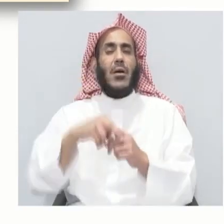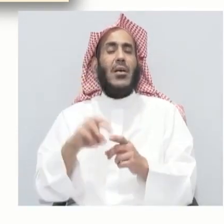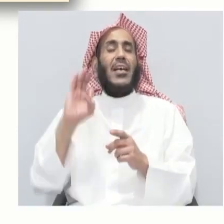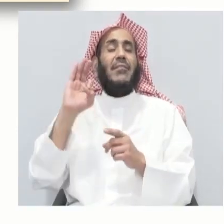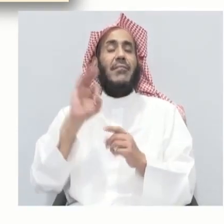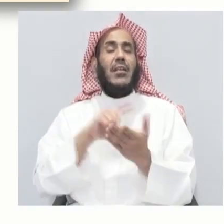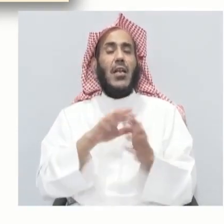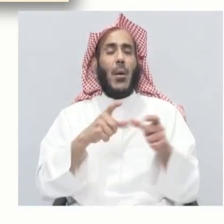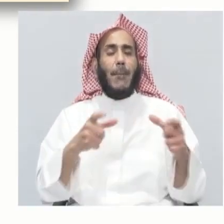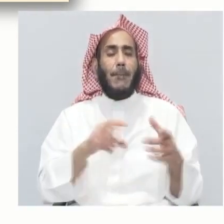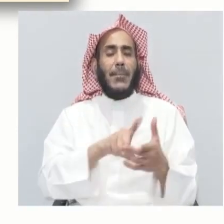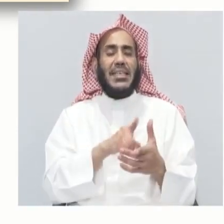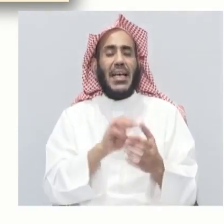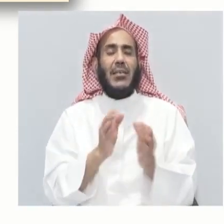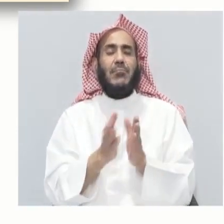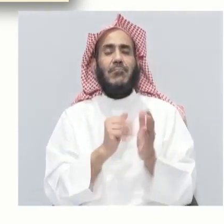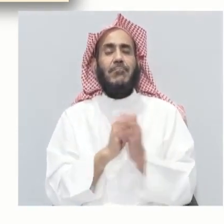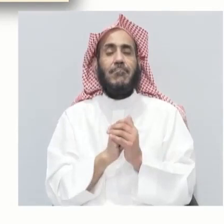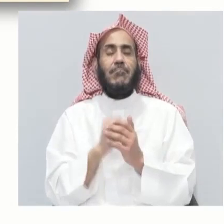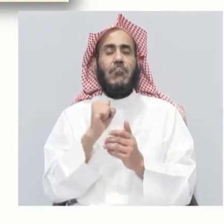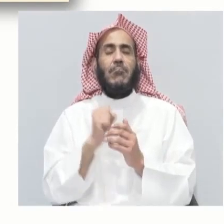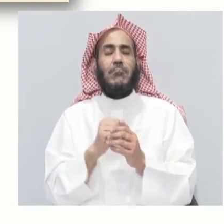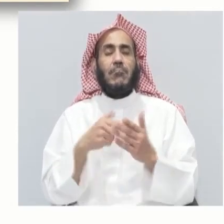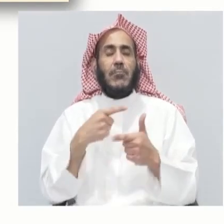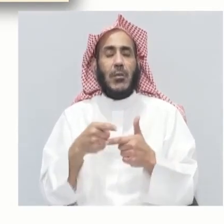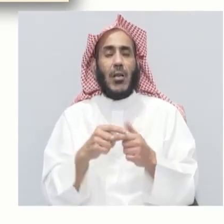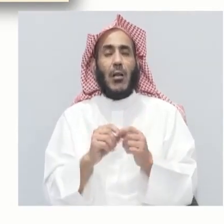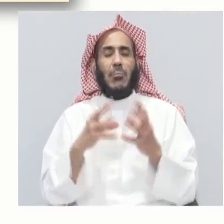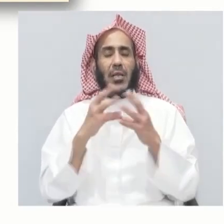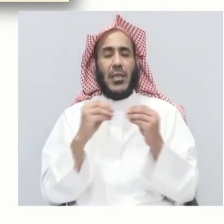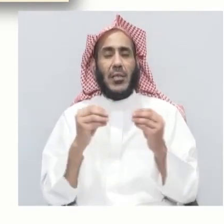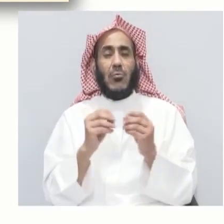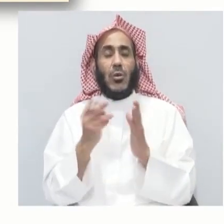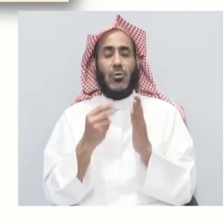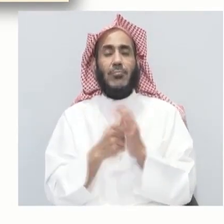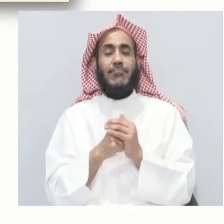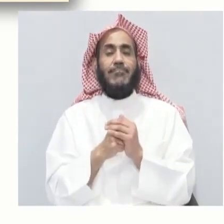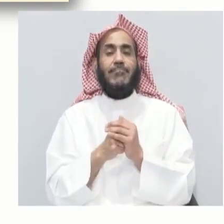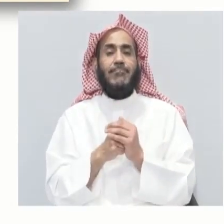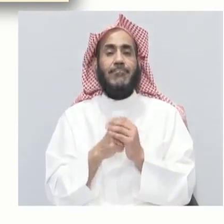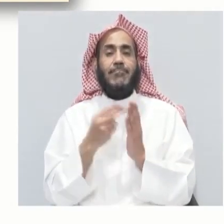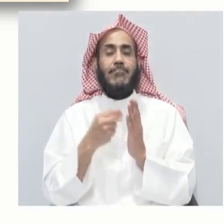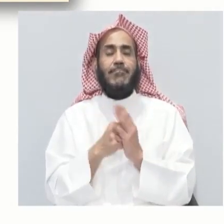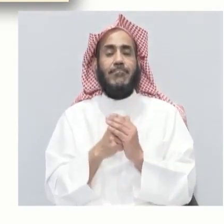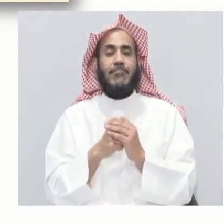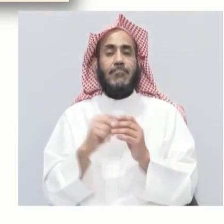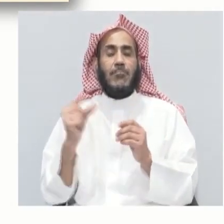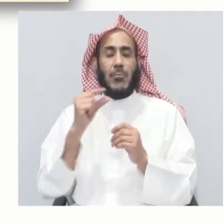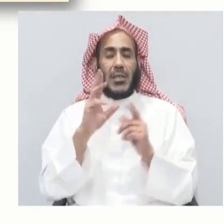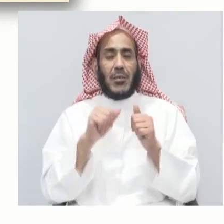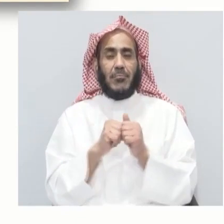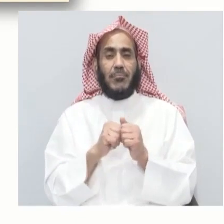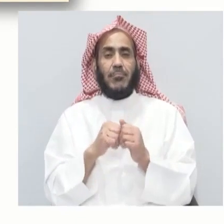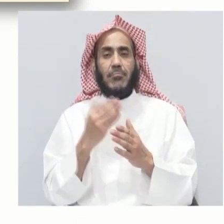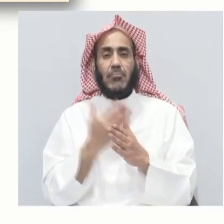للميزان كما اخذناها سابقا اذا سنبدا الان بتحليل ونكتب ماذا سنكتب العبارات التاليه